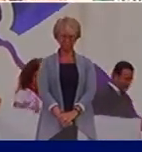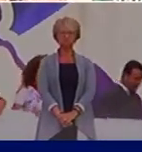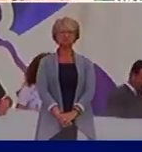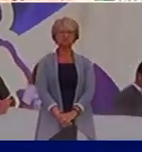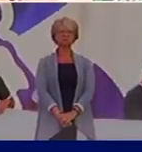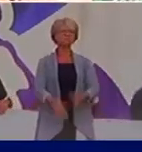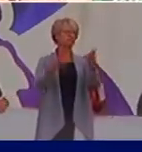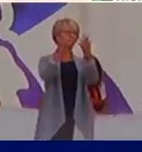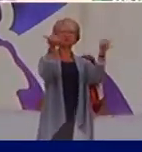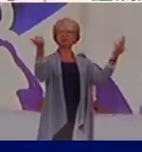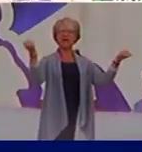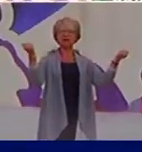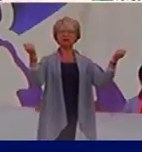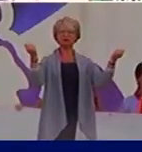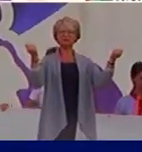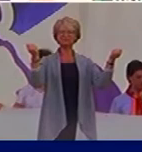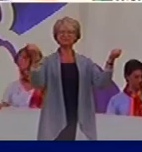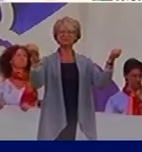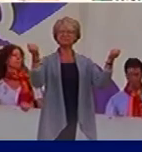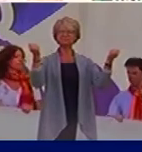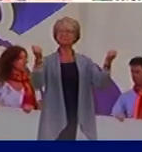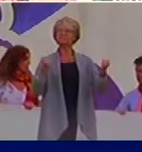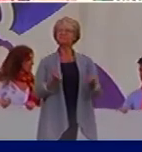Ciao Pontida!